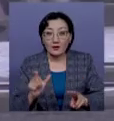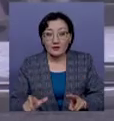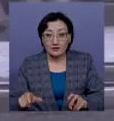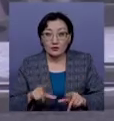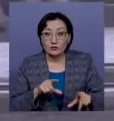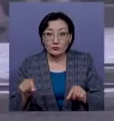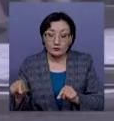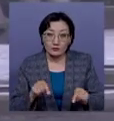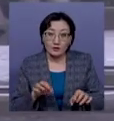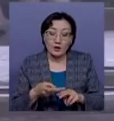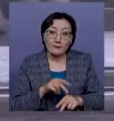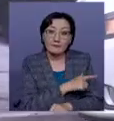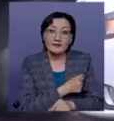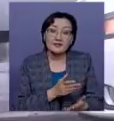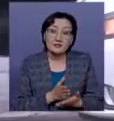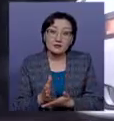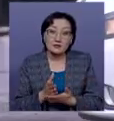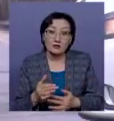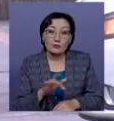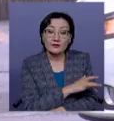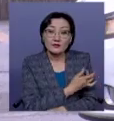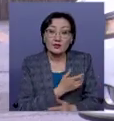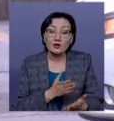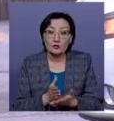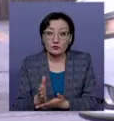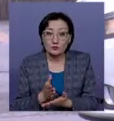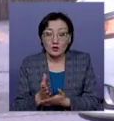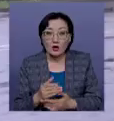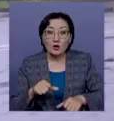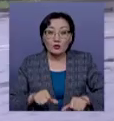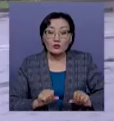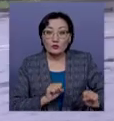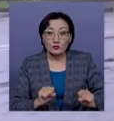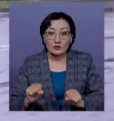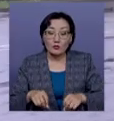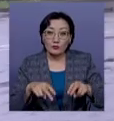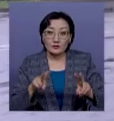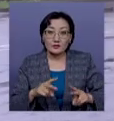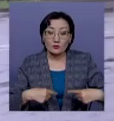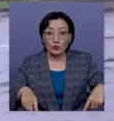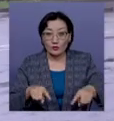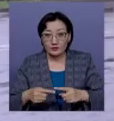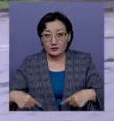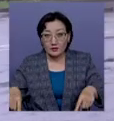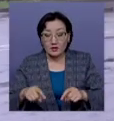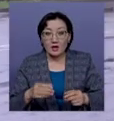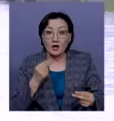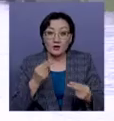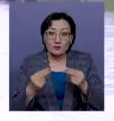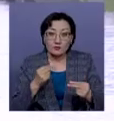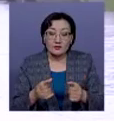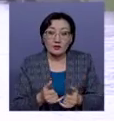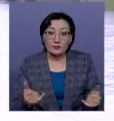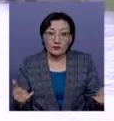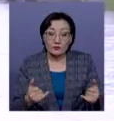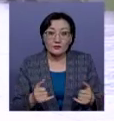алады. Олар медицина қызметкерлері, коммуналдық қызметкерлер, құқық қорғау және арнайы органдары мен азық-түлікпен